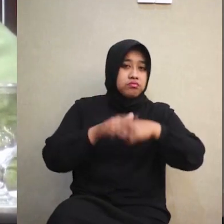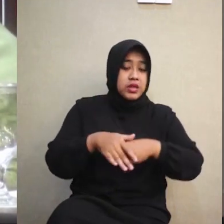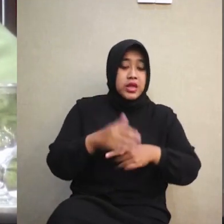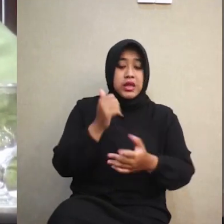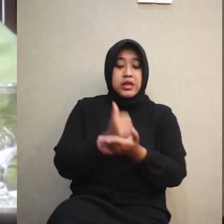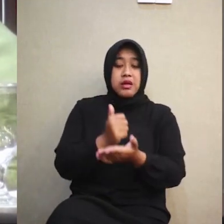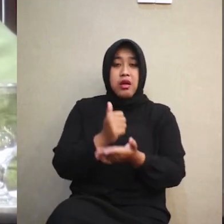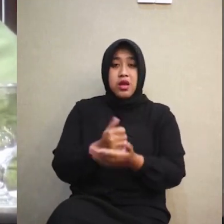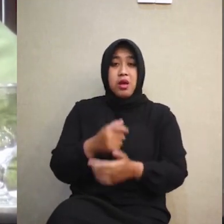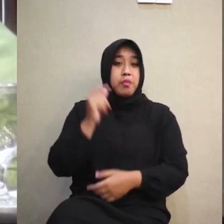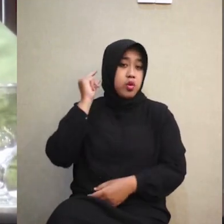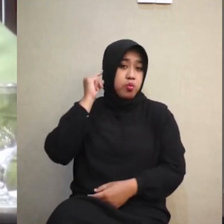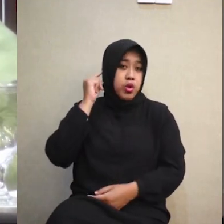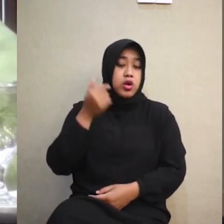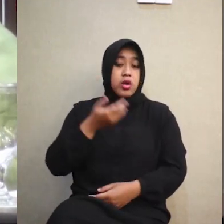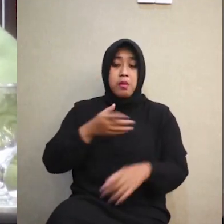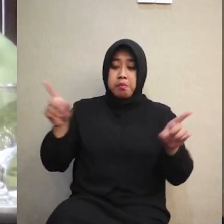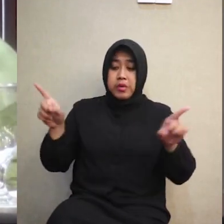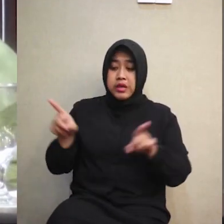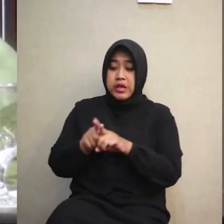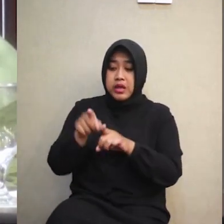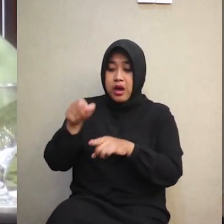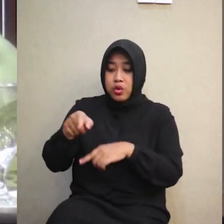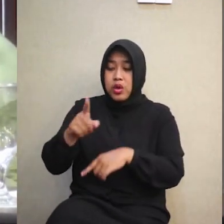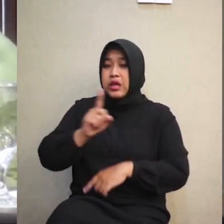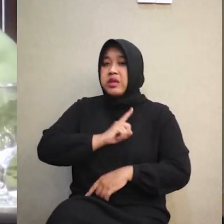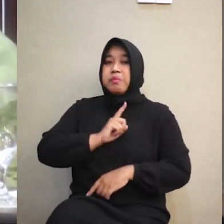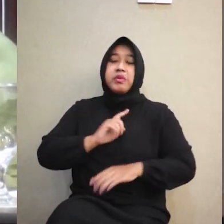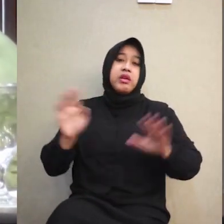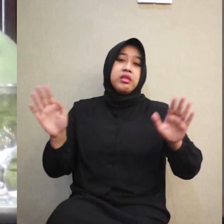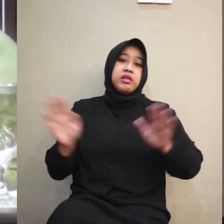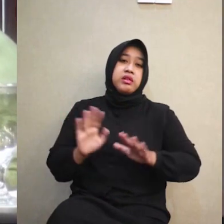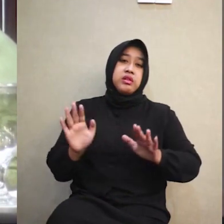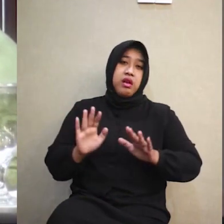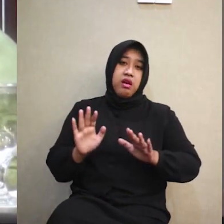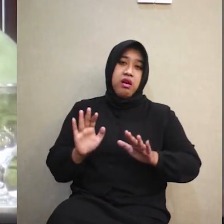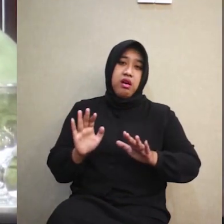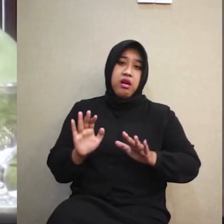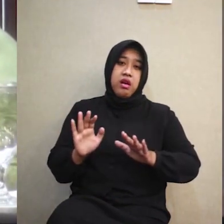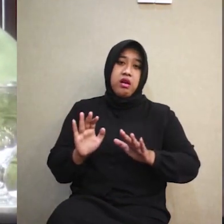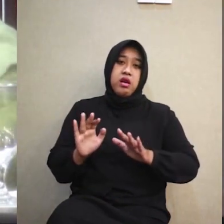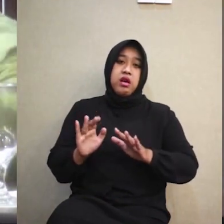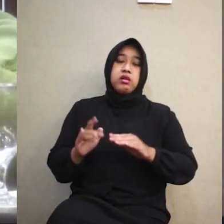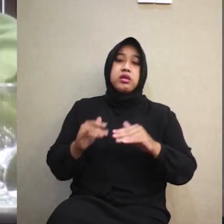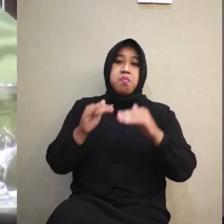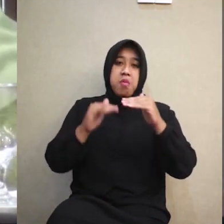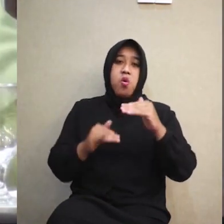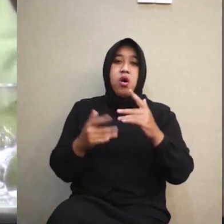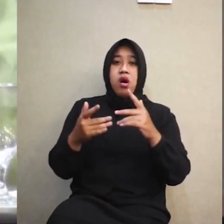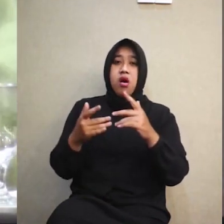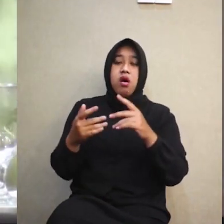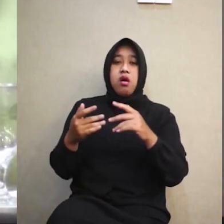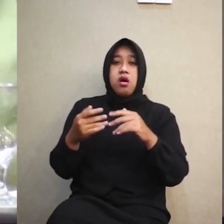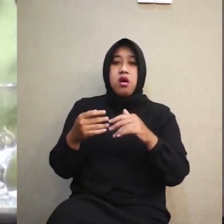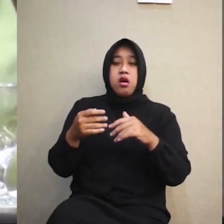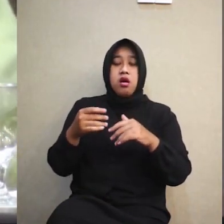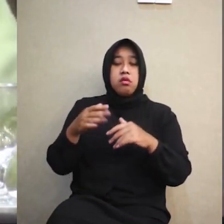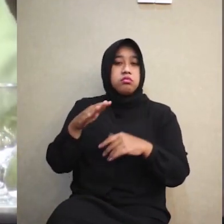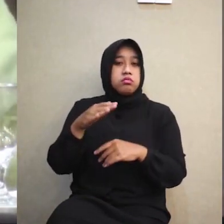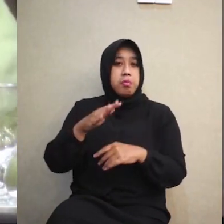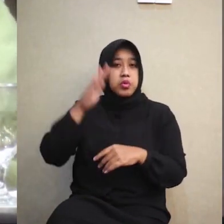kalau sudah menikah itu tidak independen dia di bawah Pengampuan suaminya ini tidak disabilitas Dia